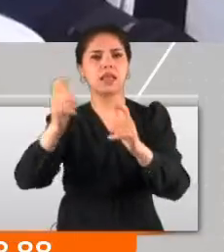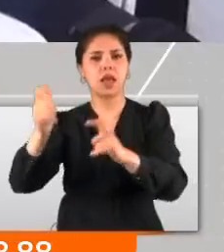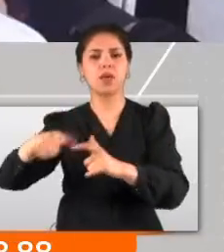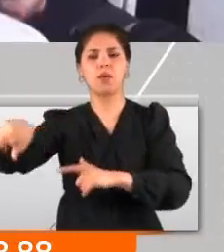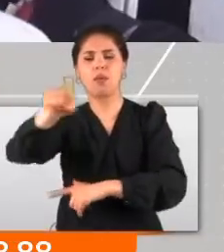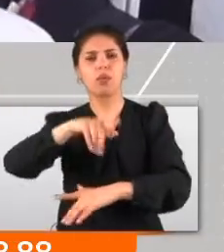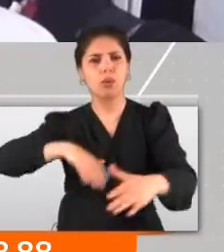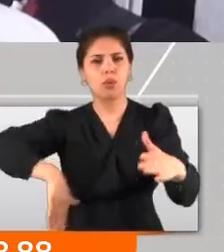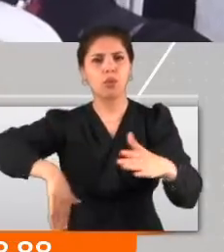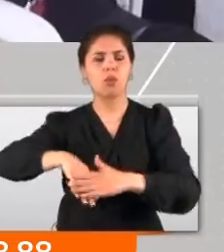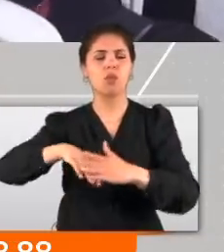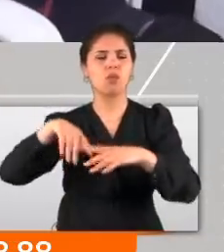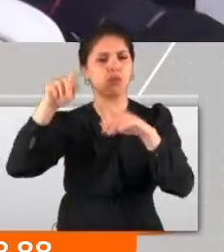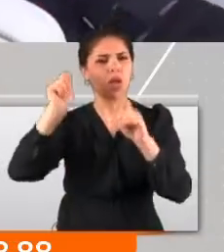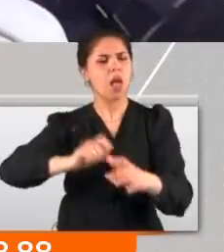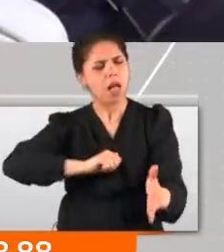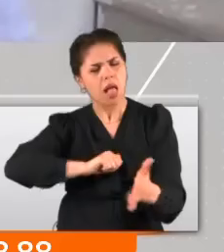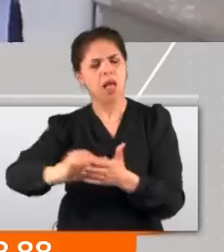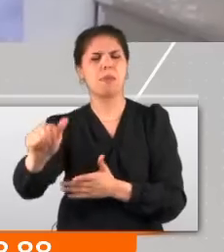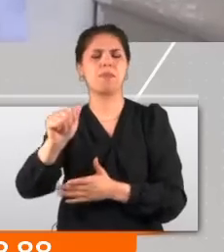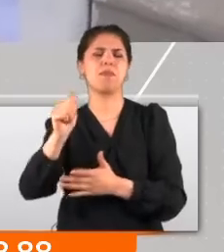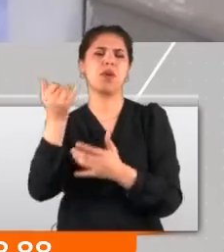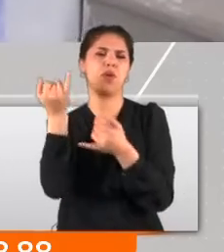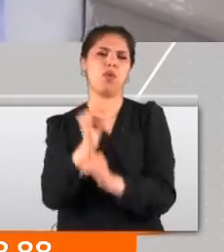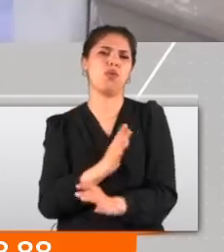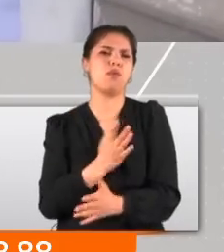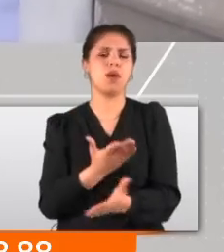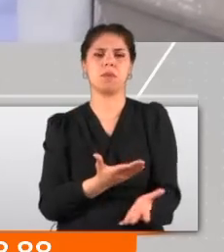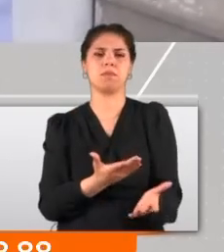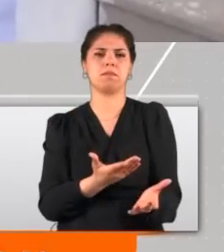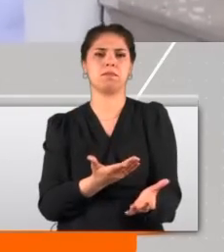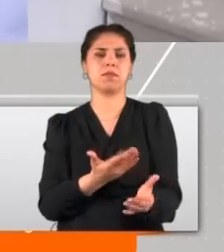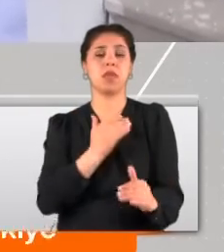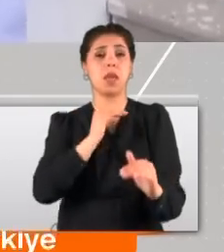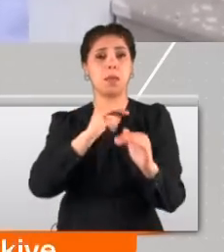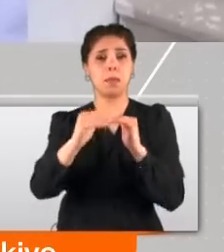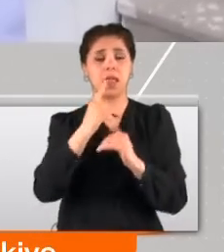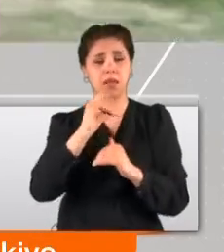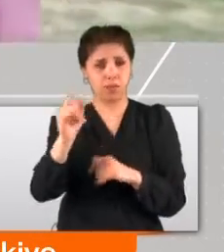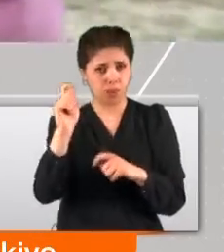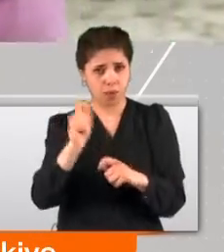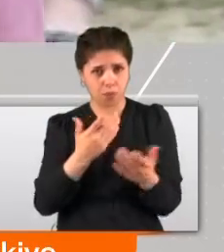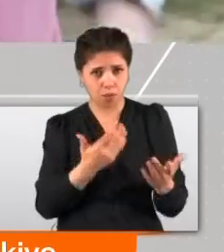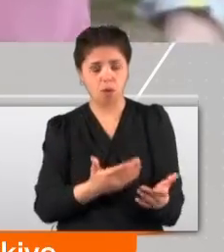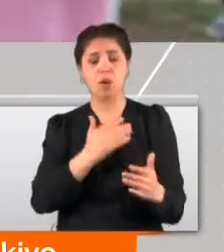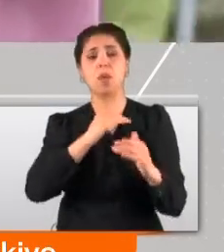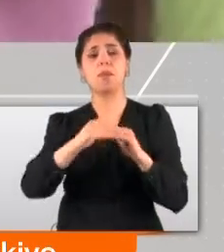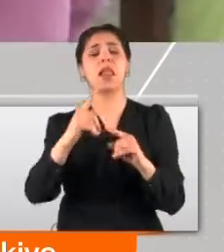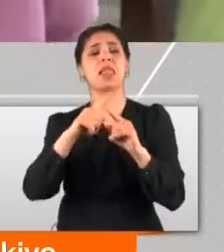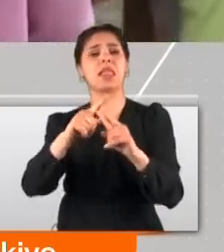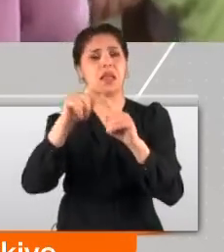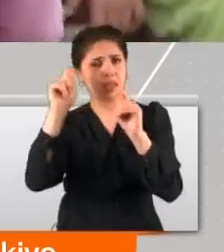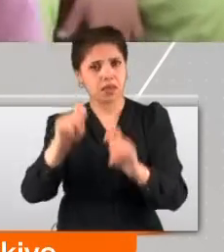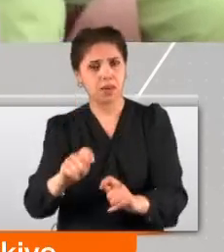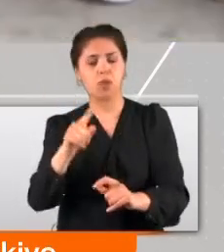onları çıkarmaya kadar her türlü rezilliği sergiliyorlar. Millete hakaret ederek, milleti tehdit